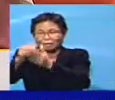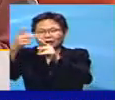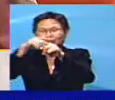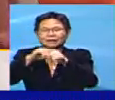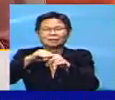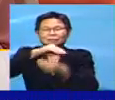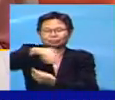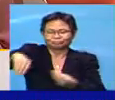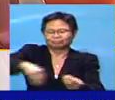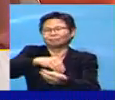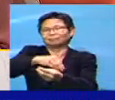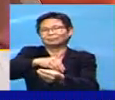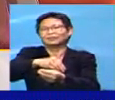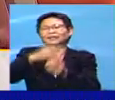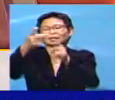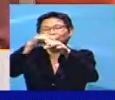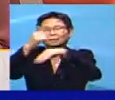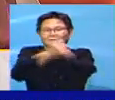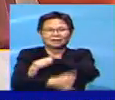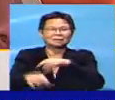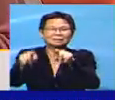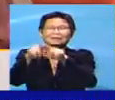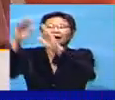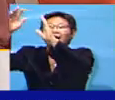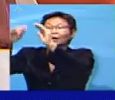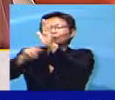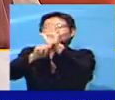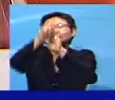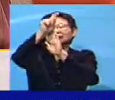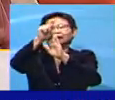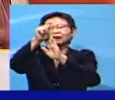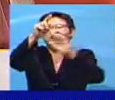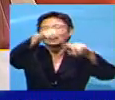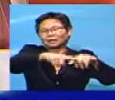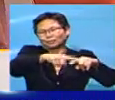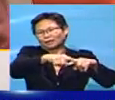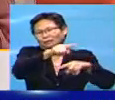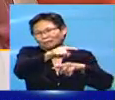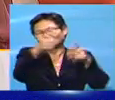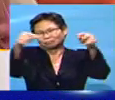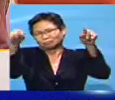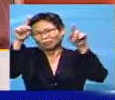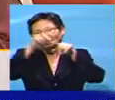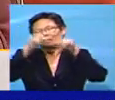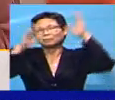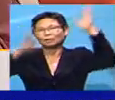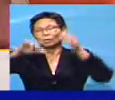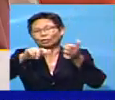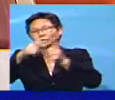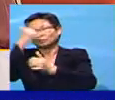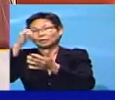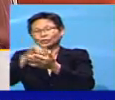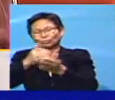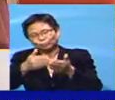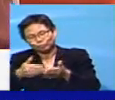transformasi kepada sesebuah negara begitulah harapan yang tinggi disandarkan kepada mahasiswa di negara ini oleh itu